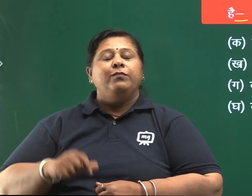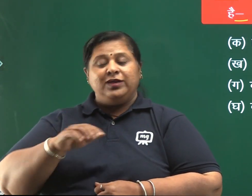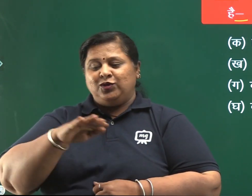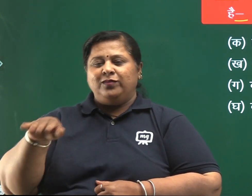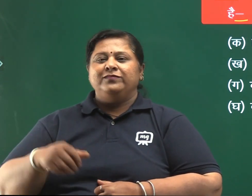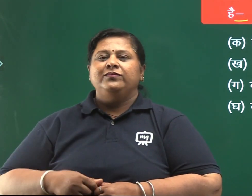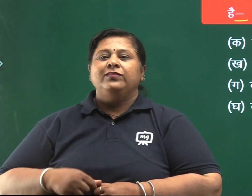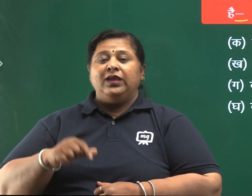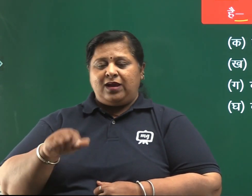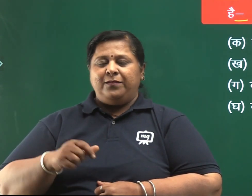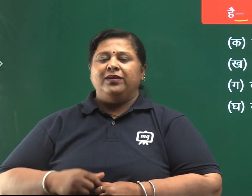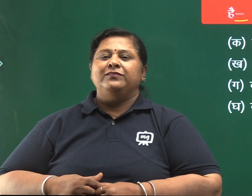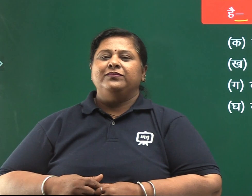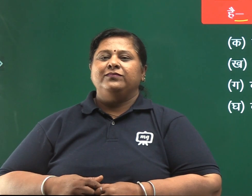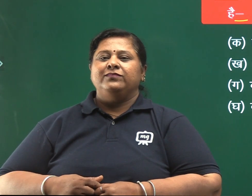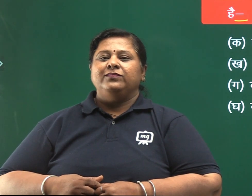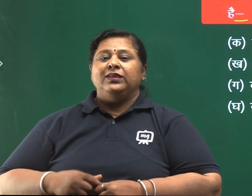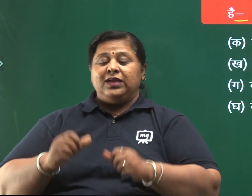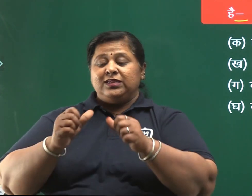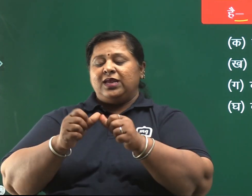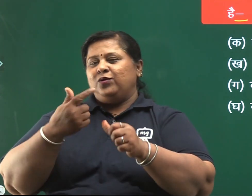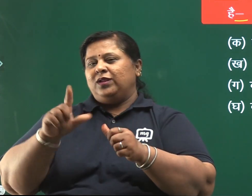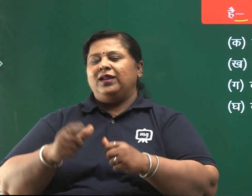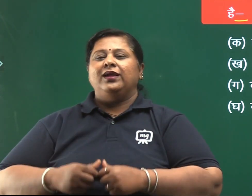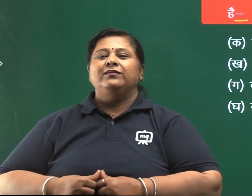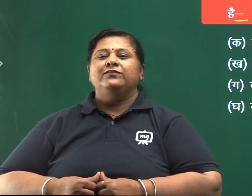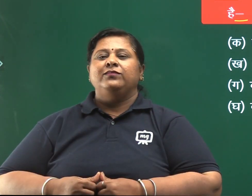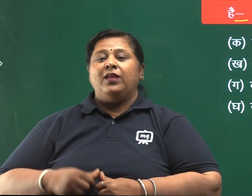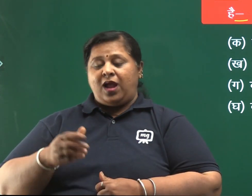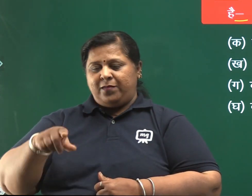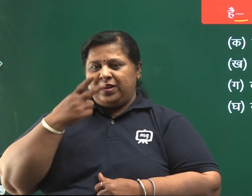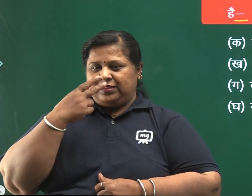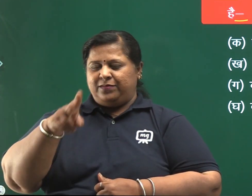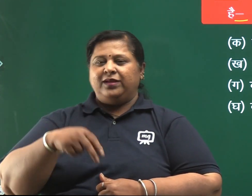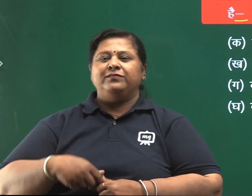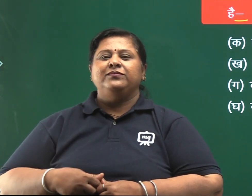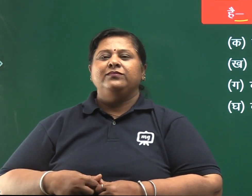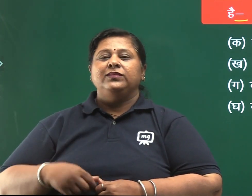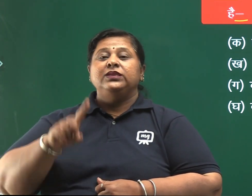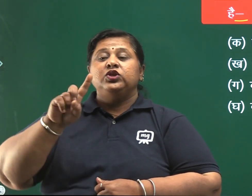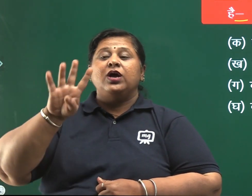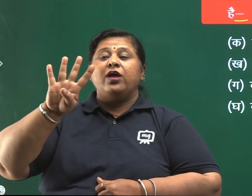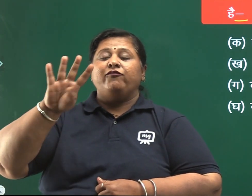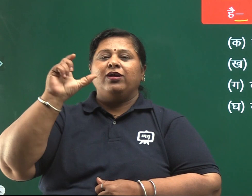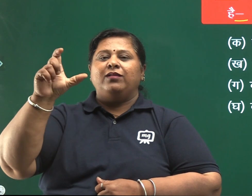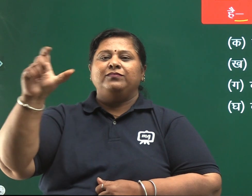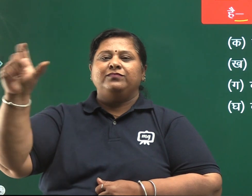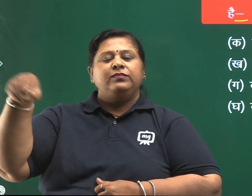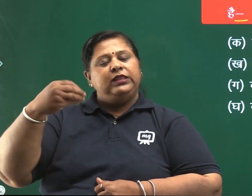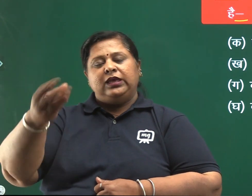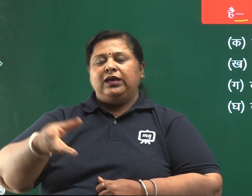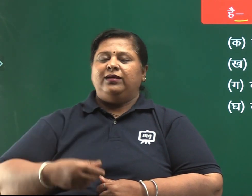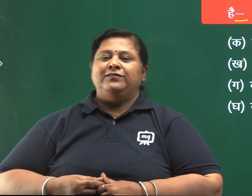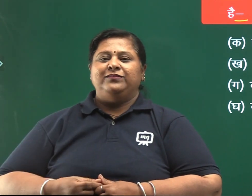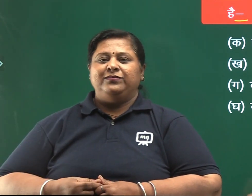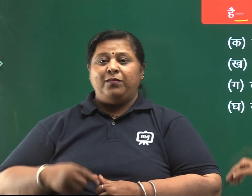बच्चों, यहाँ पर सही उत्तर के लिए हमारे सामने 4 विकल्प दिए गए